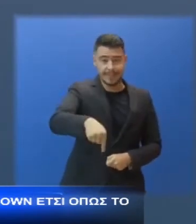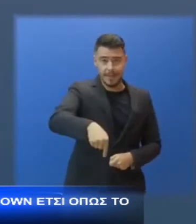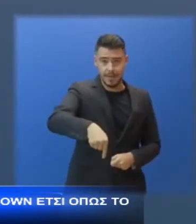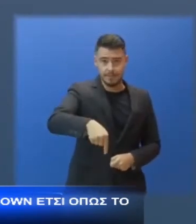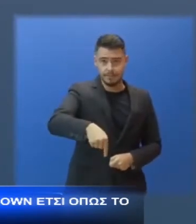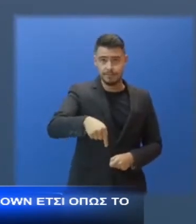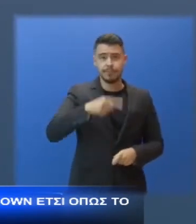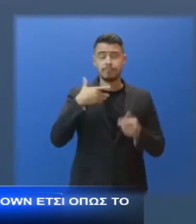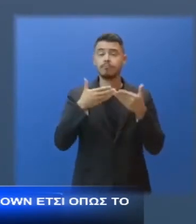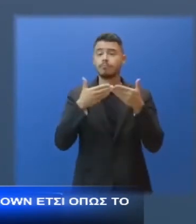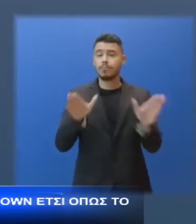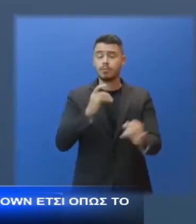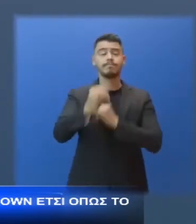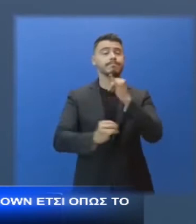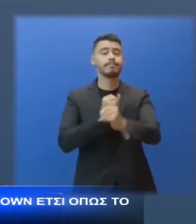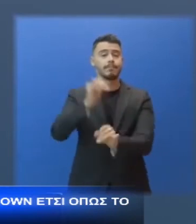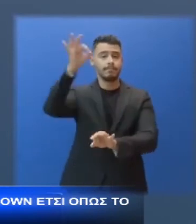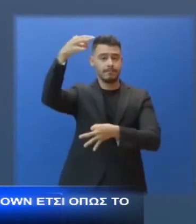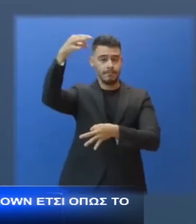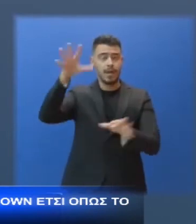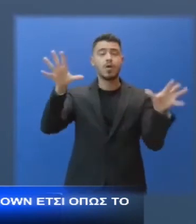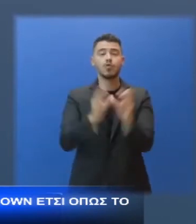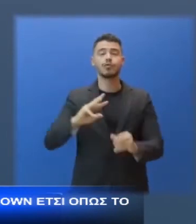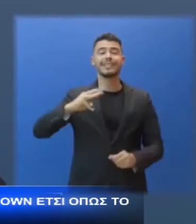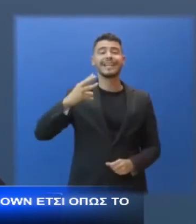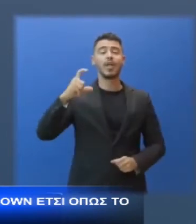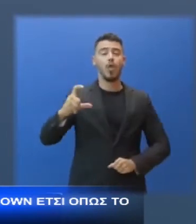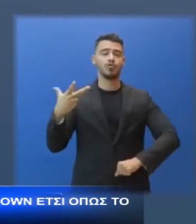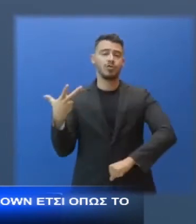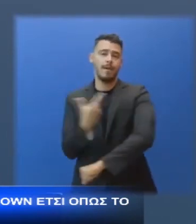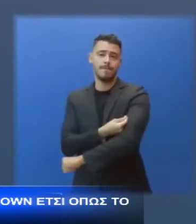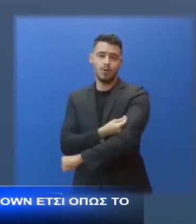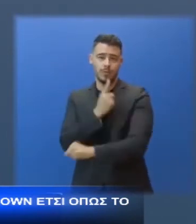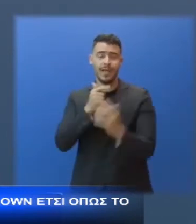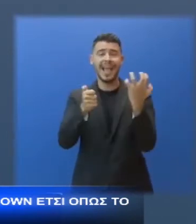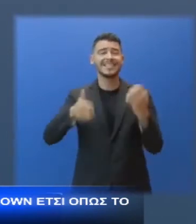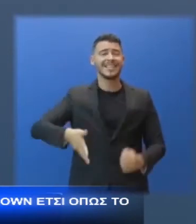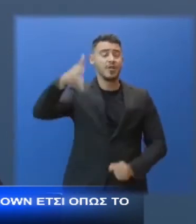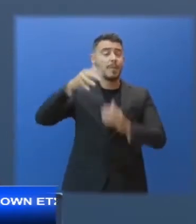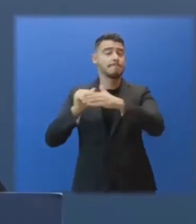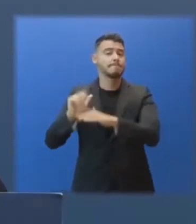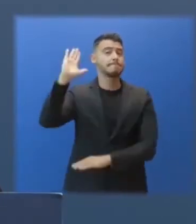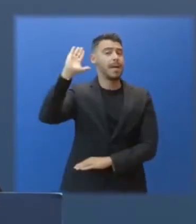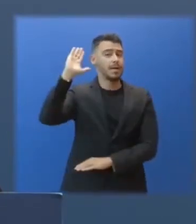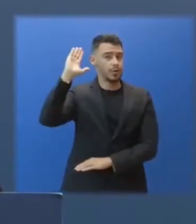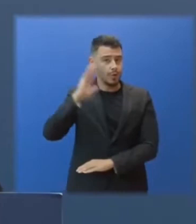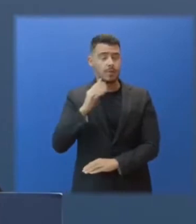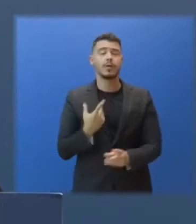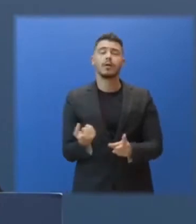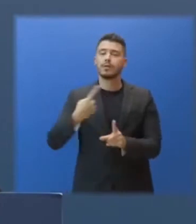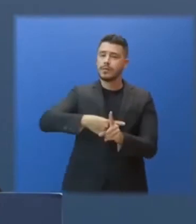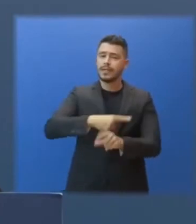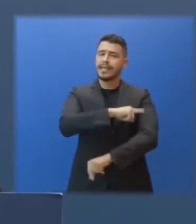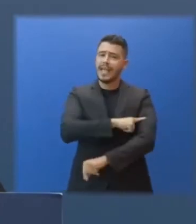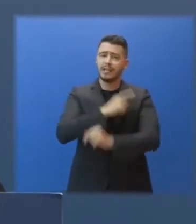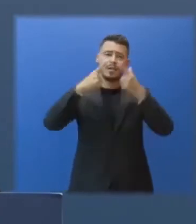θα μπορούν να κλείνουν ραντεβού για την τρίτη συμπληρωματική δόση οι συμπολίτες μας άνω των 60 ετών και οι υγειονομικοί.